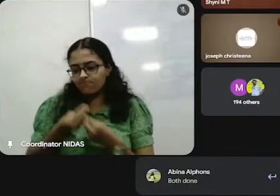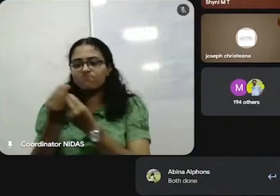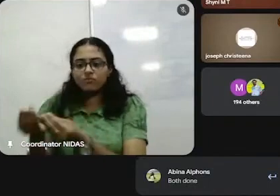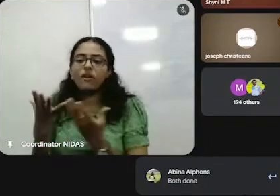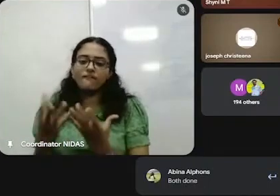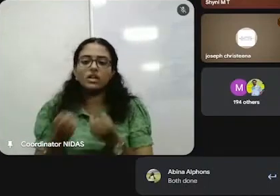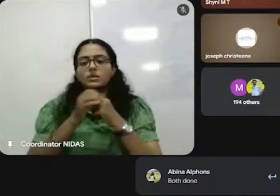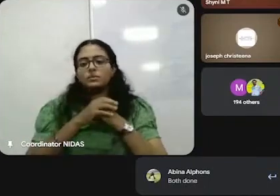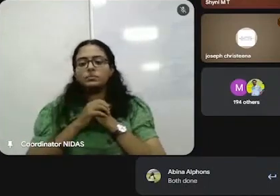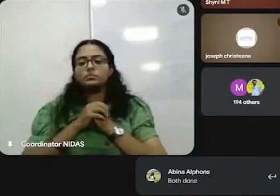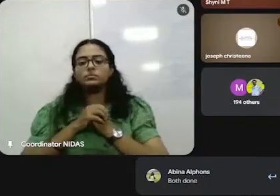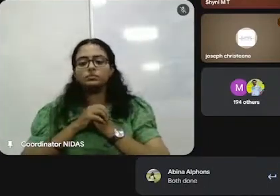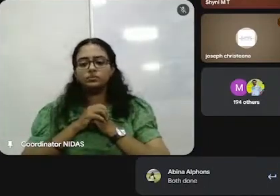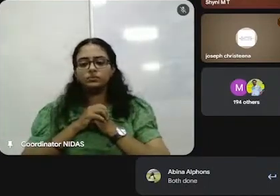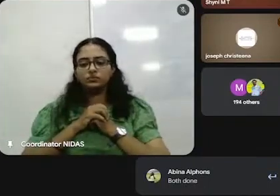വേണ്ടി.